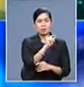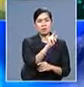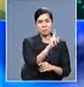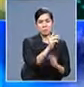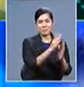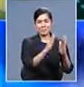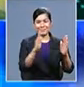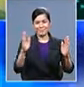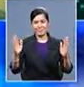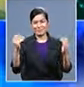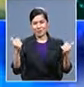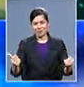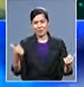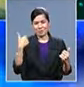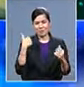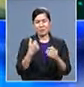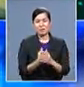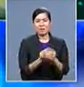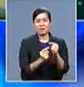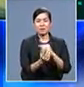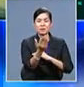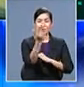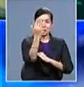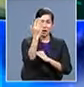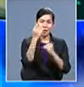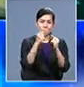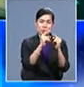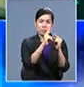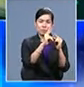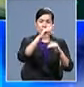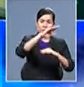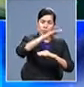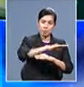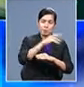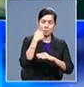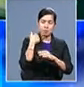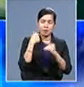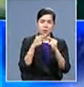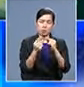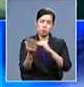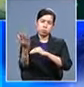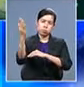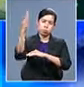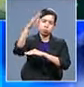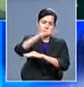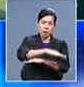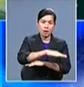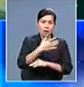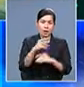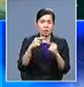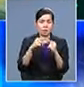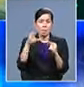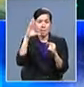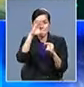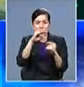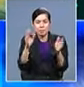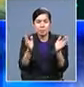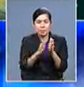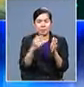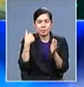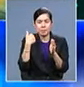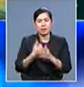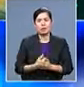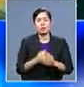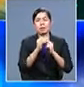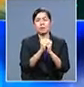มีช่วงกลางวันที่ยาวนานขึ้นและช่วงเวลากลางคืนที่หดสั้นลงด้วยนะครับส่วนความกดอากาศสูงหรือมวลอากาศเย็นจากจีนได้แผ่ออกม